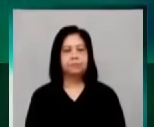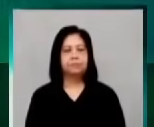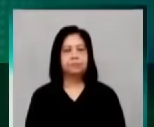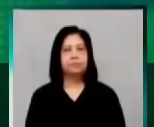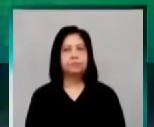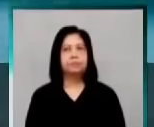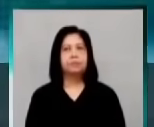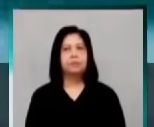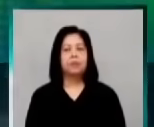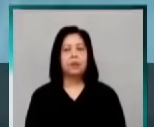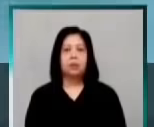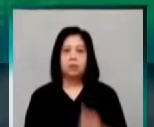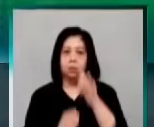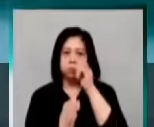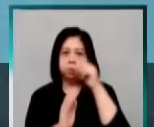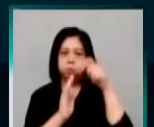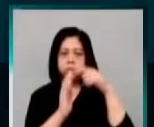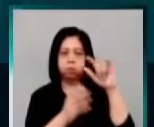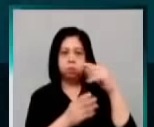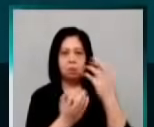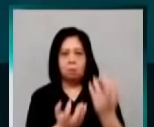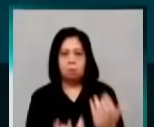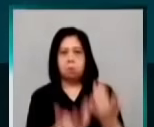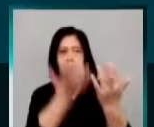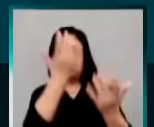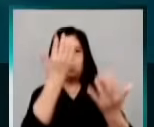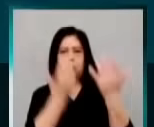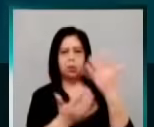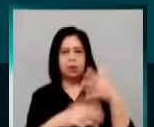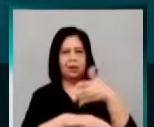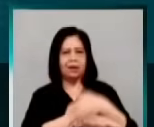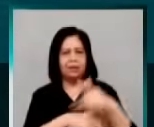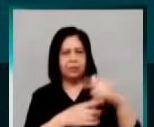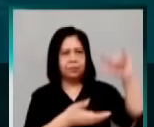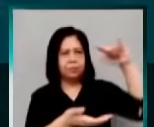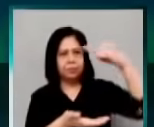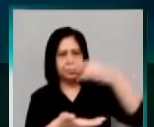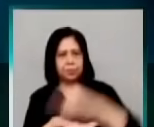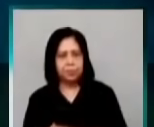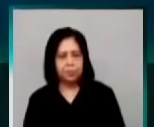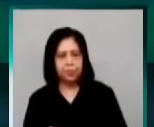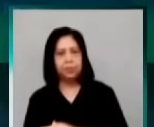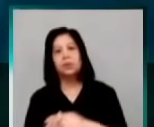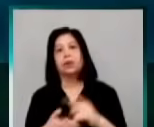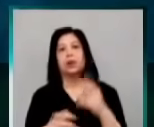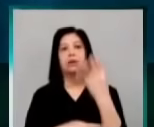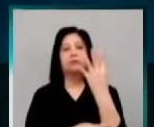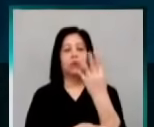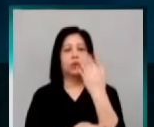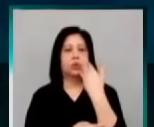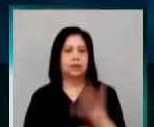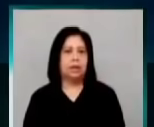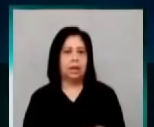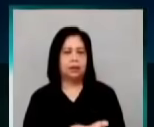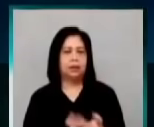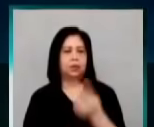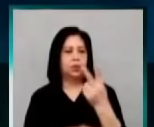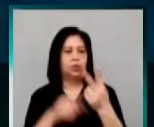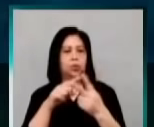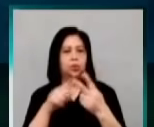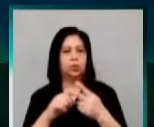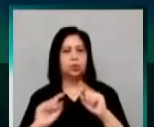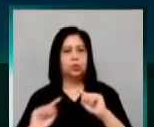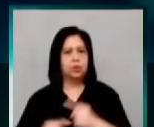Nakuha na ng paglagablab ng apoy matapos bumagsak ang eroplano. Apat ang namatay, habang dalawa naman ang sugatan, pero